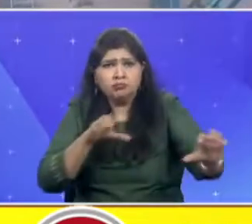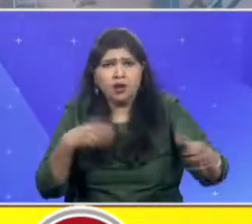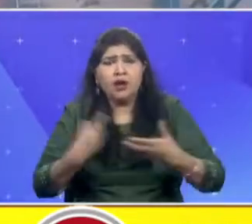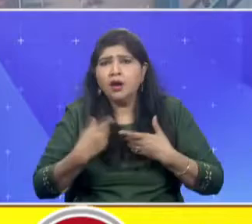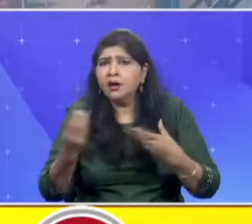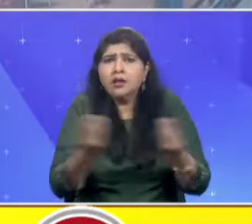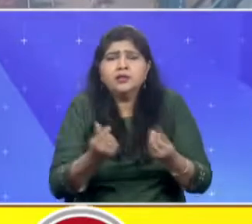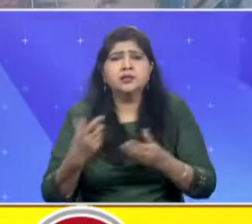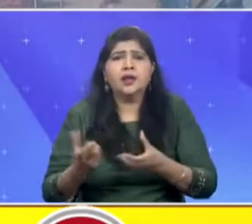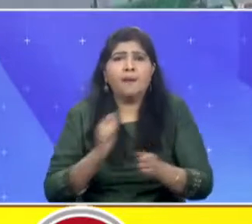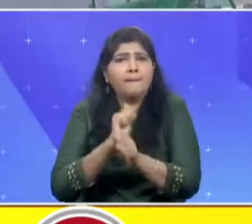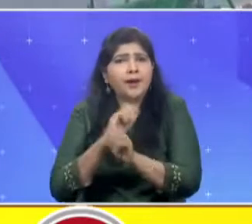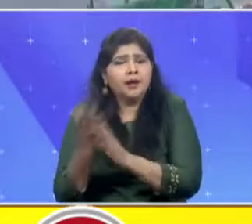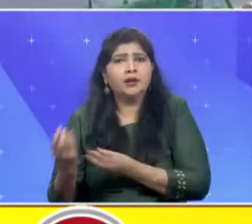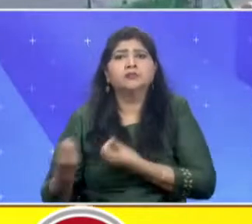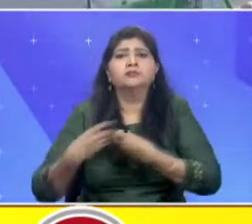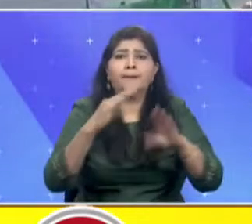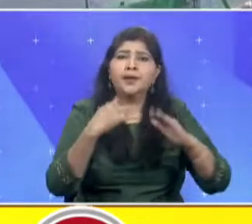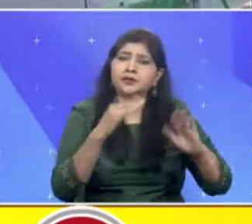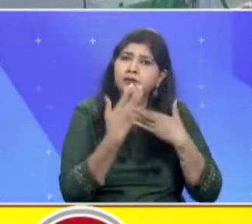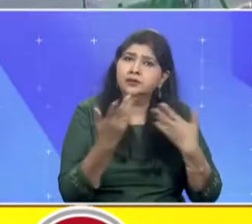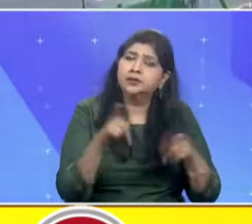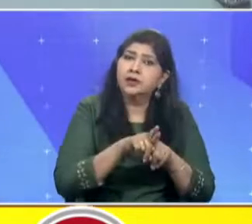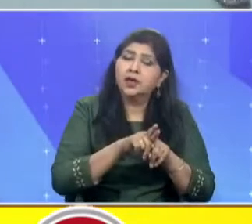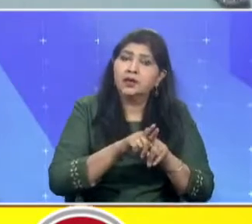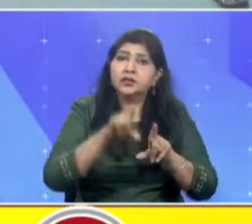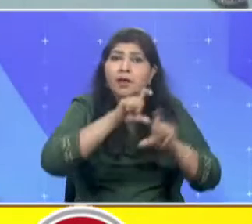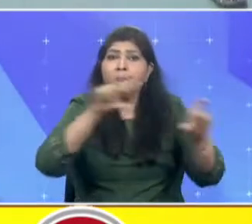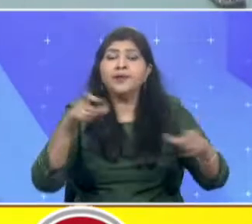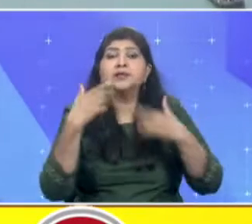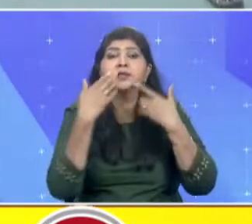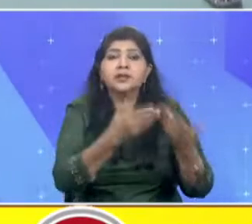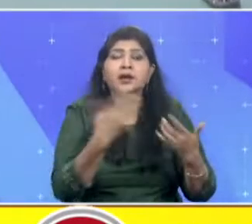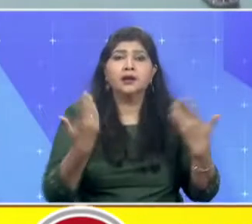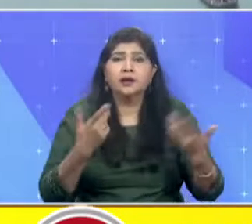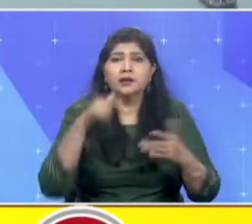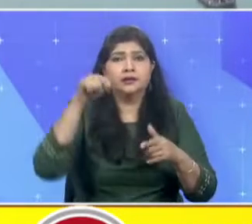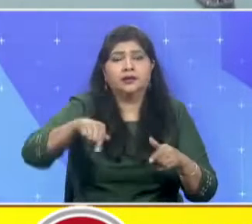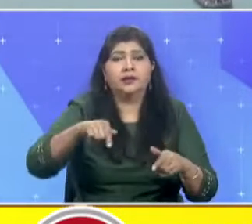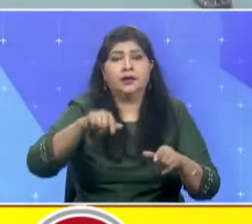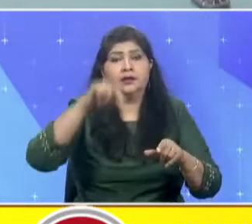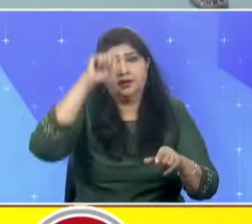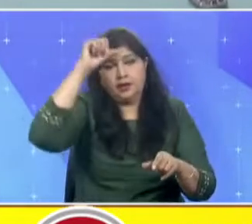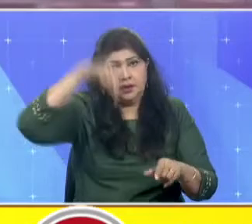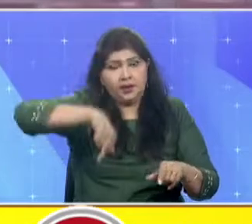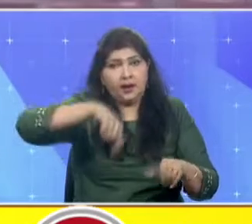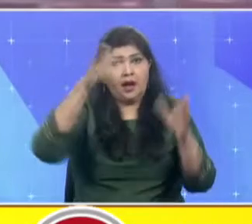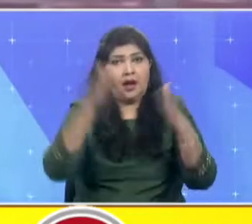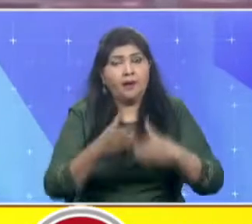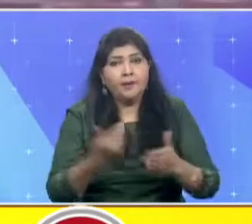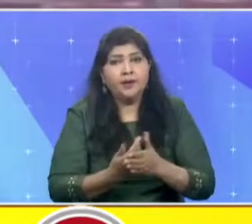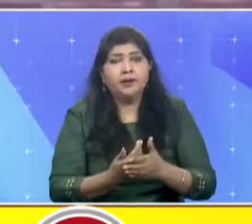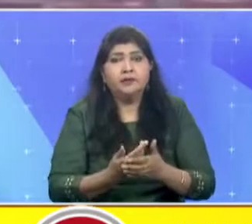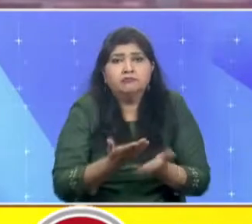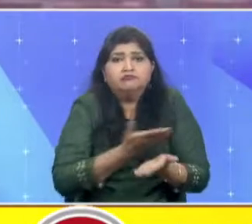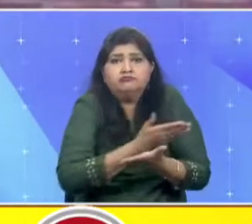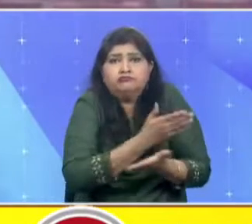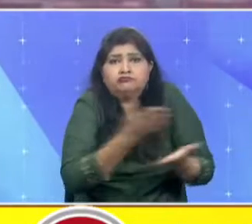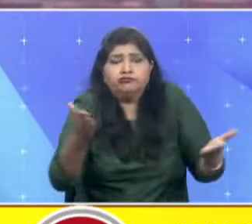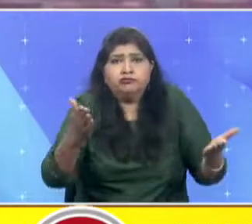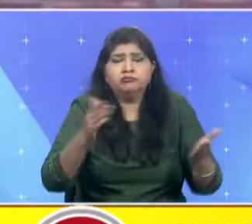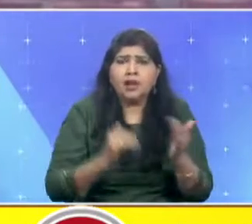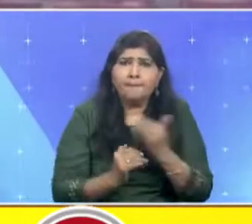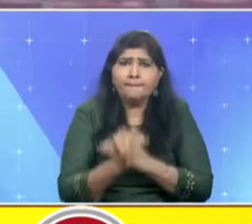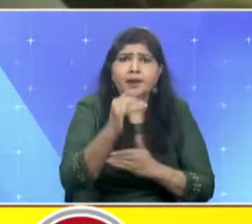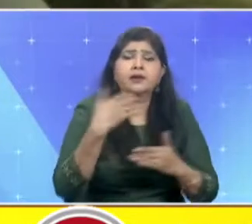है। और इसका एक बहुत बड़ा संदेश भी है। देश विराट कदम तब